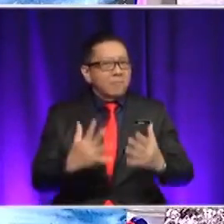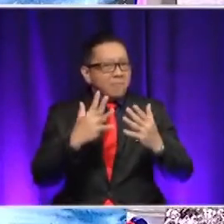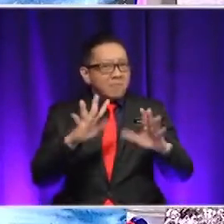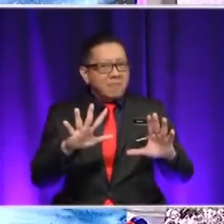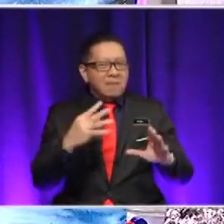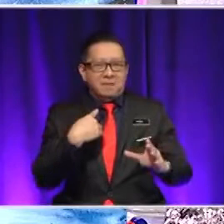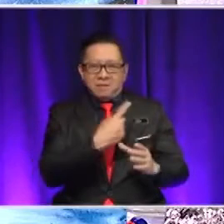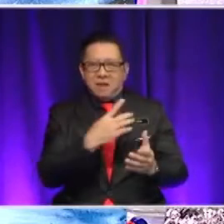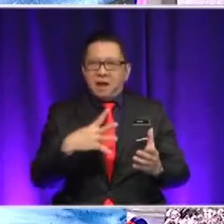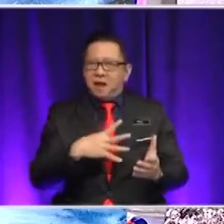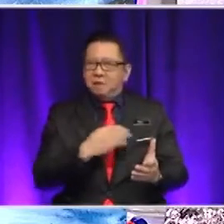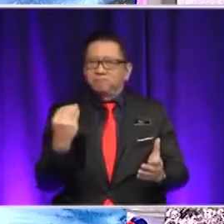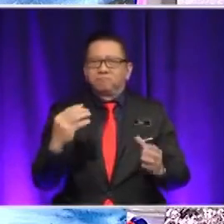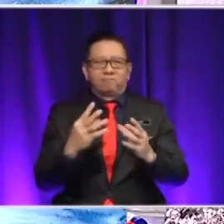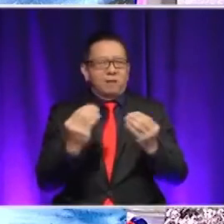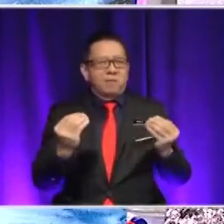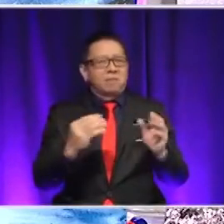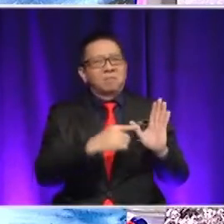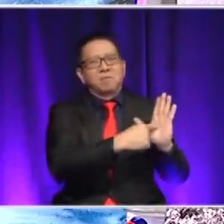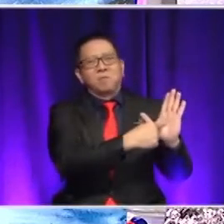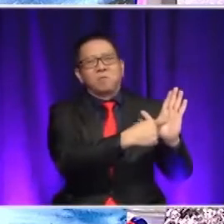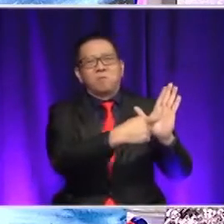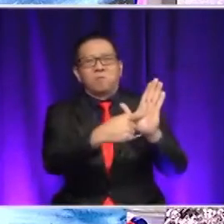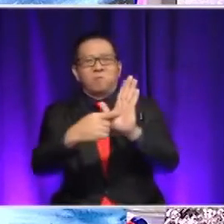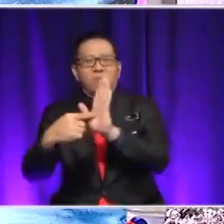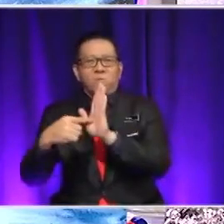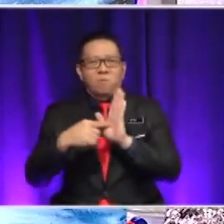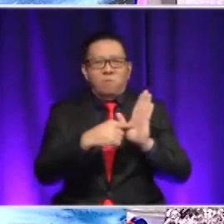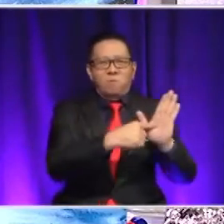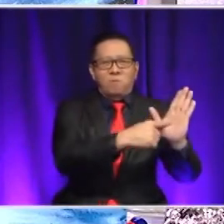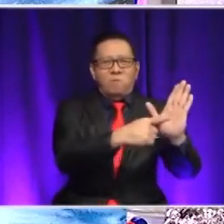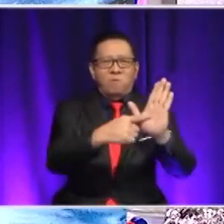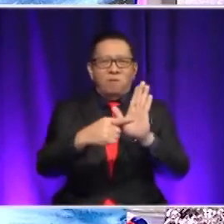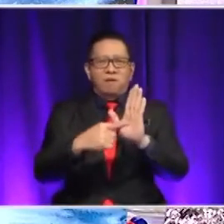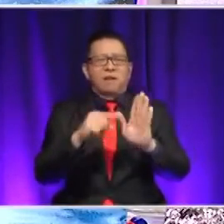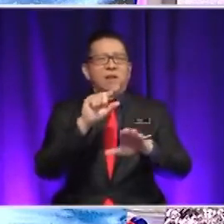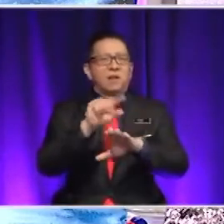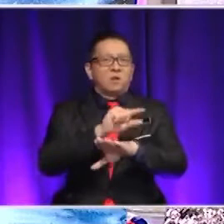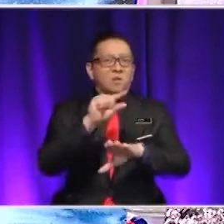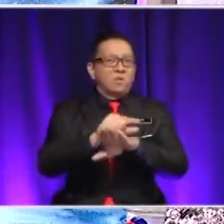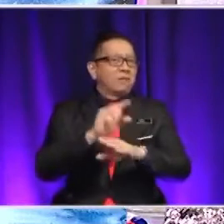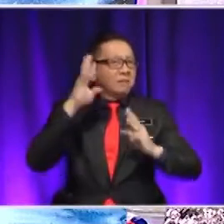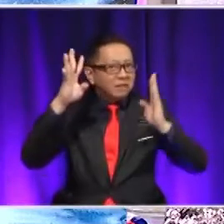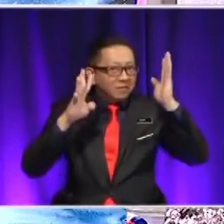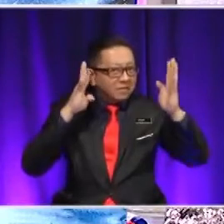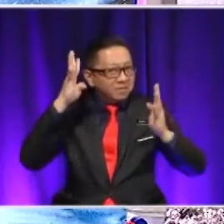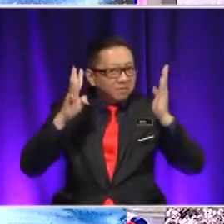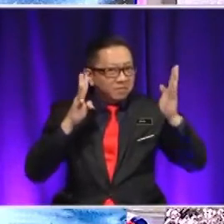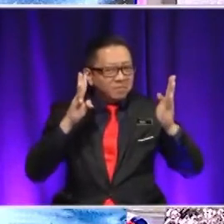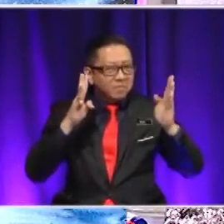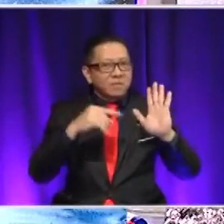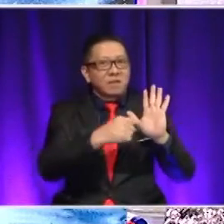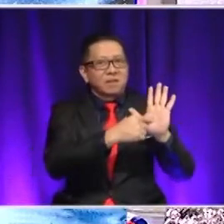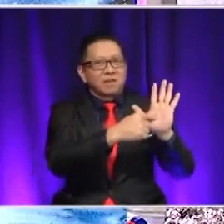menghasilkan karya Ivan itu perlu pamerkan ah bagaimana kita enak Fame kita boleh menggunakan kritik agar masih tengok terkadang kita nah